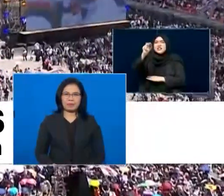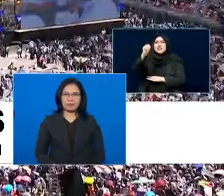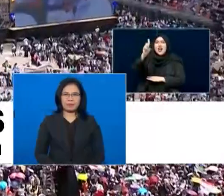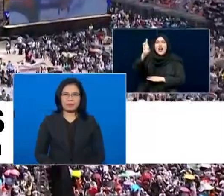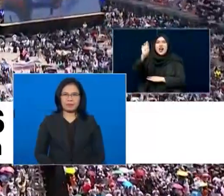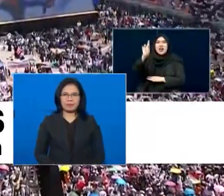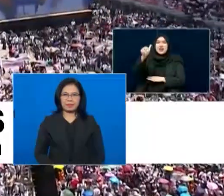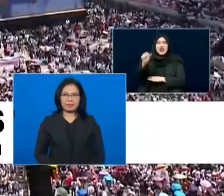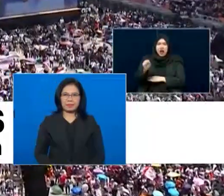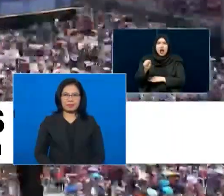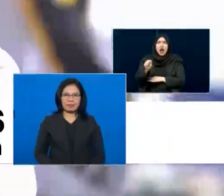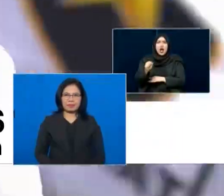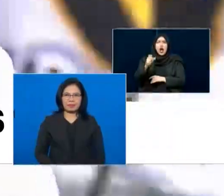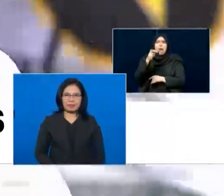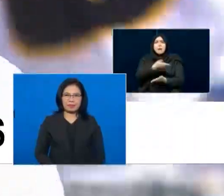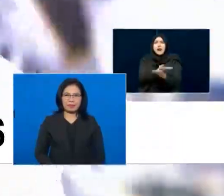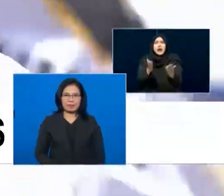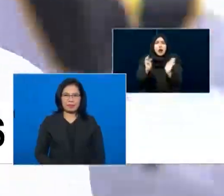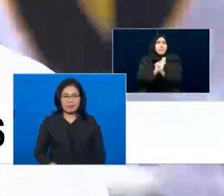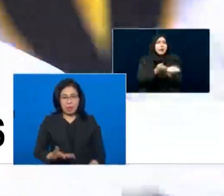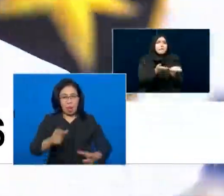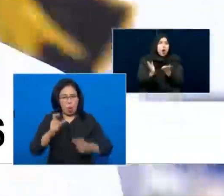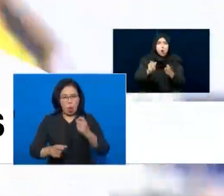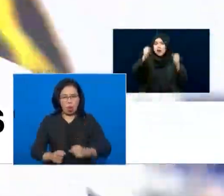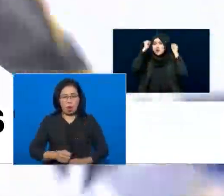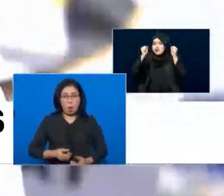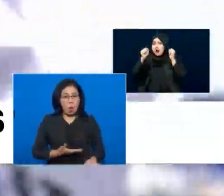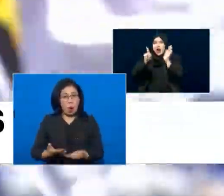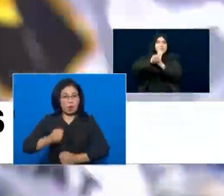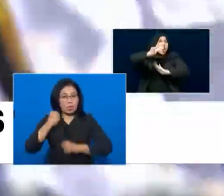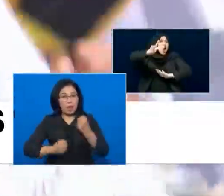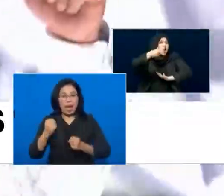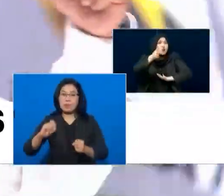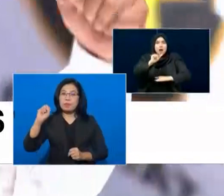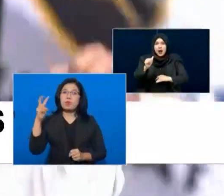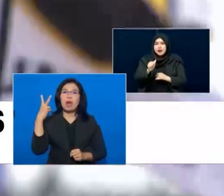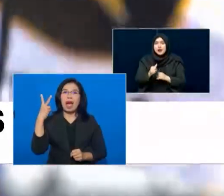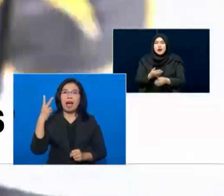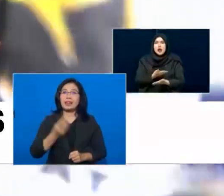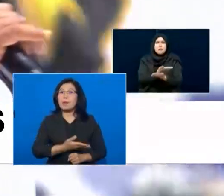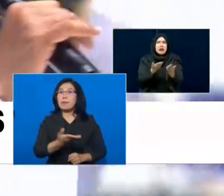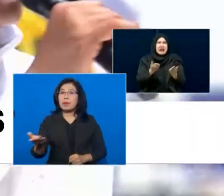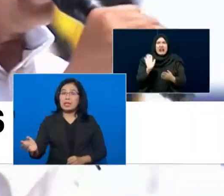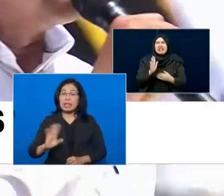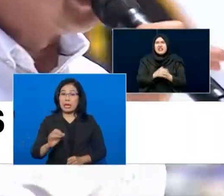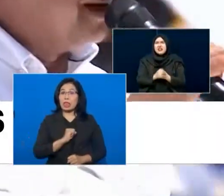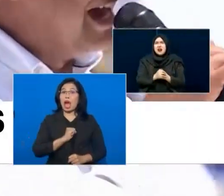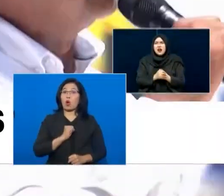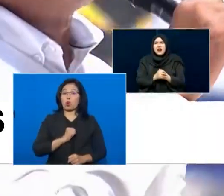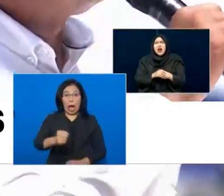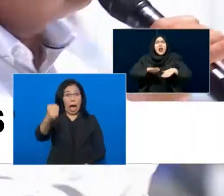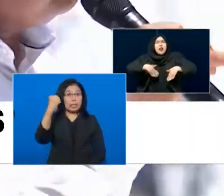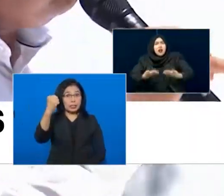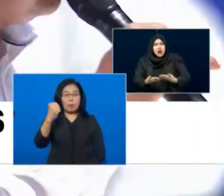Mereka adalah orang-orang yang membawa semangat perubahan. Mereka yang tak gentar dengan